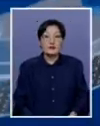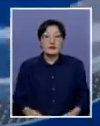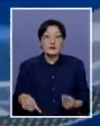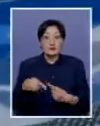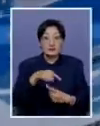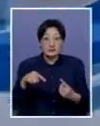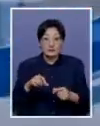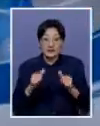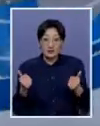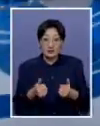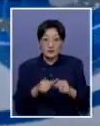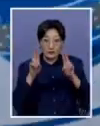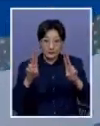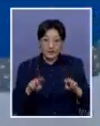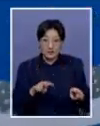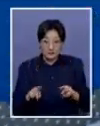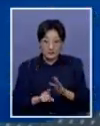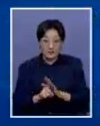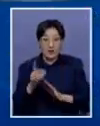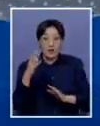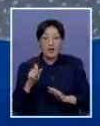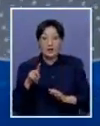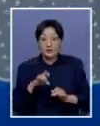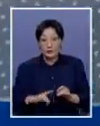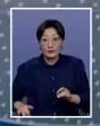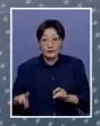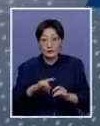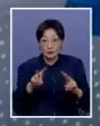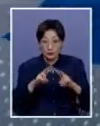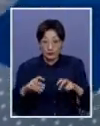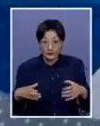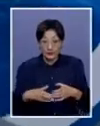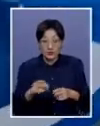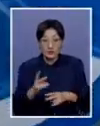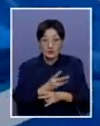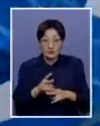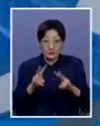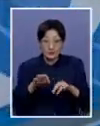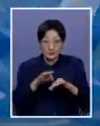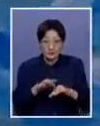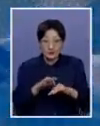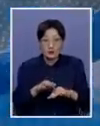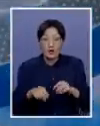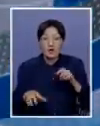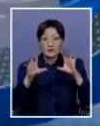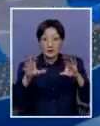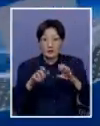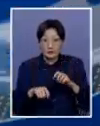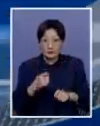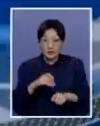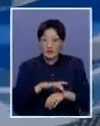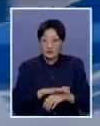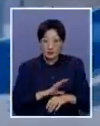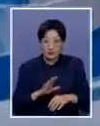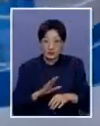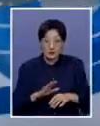Кәсіпкерлер карантин талаптарын сақтай бастады. Алатау ауданында құрылған мониторинг тобы түнгі рейтке шығып, өрескел заң бұзушылық анықтаған